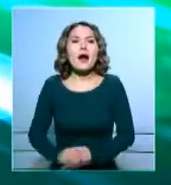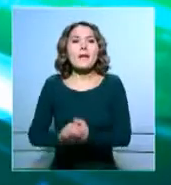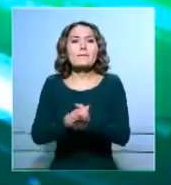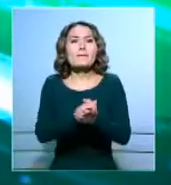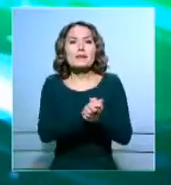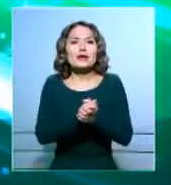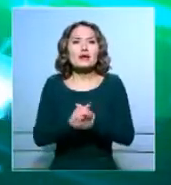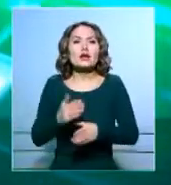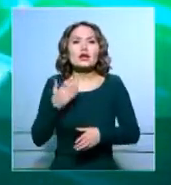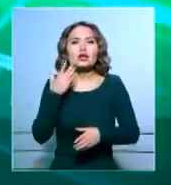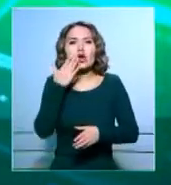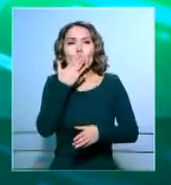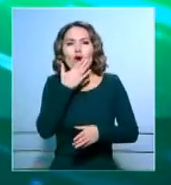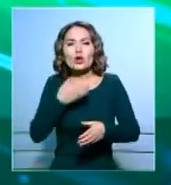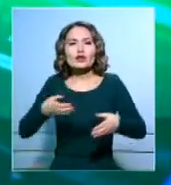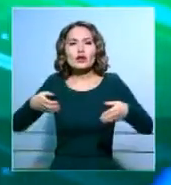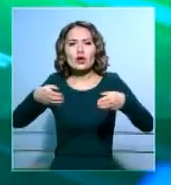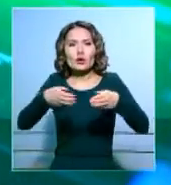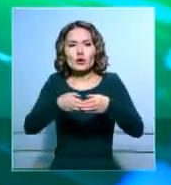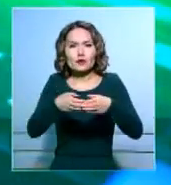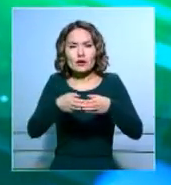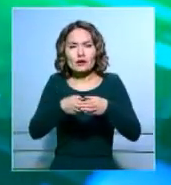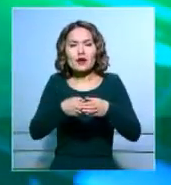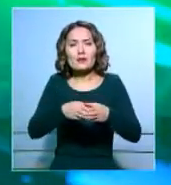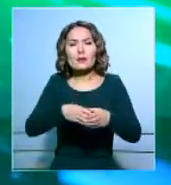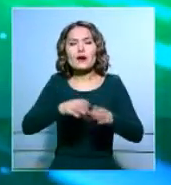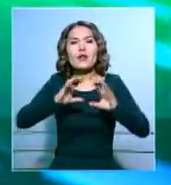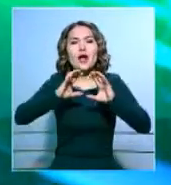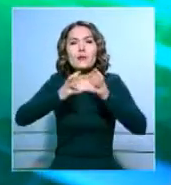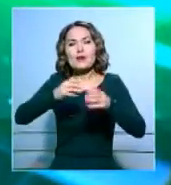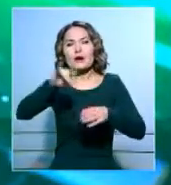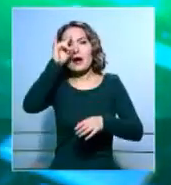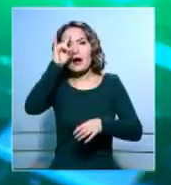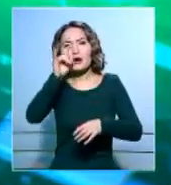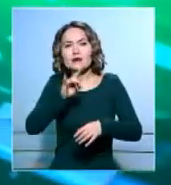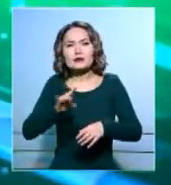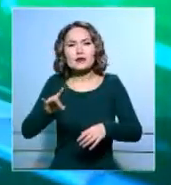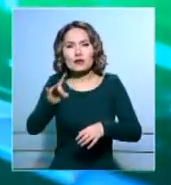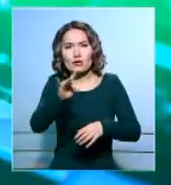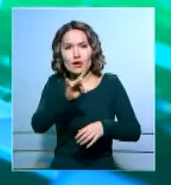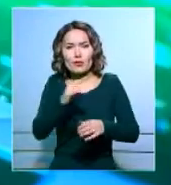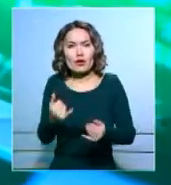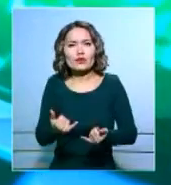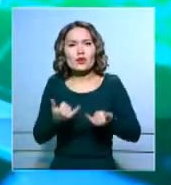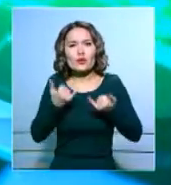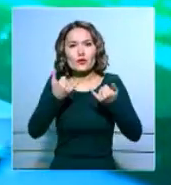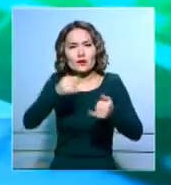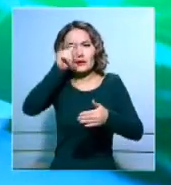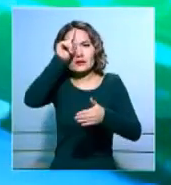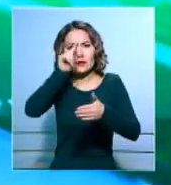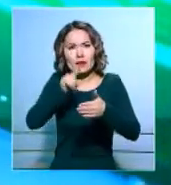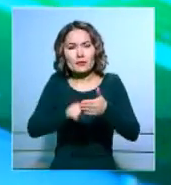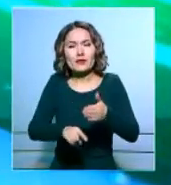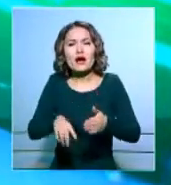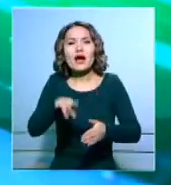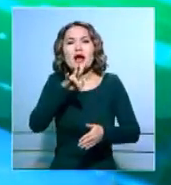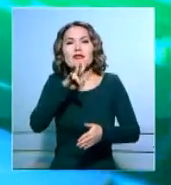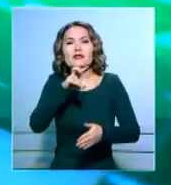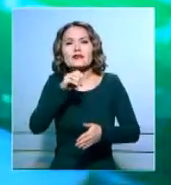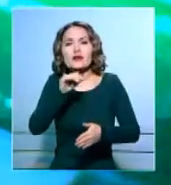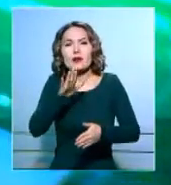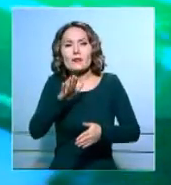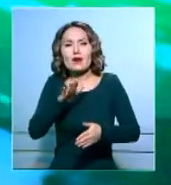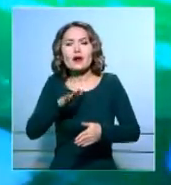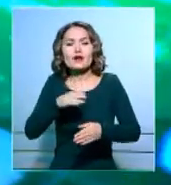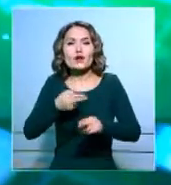Жалғастырамыз. Біріккен ұлттар ұйымына мүше көптеген елдер Қазақстанның қысылтаяң уақытта реформалар жүргізе білетін қабілетіне тәнтті. Нұрсұлтан Назарбаевтың